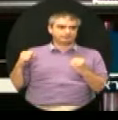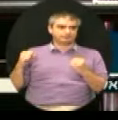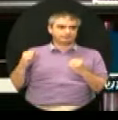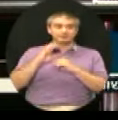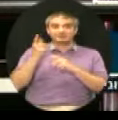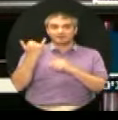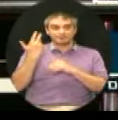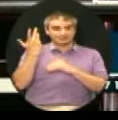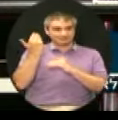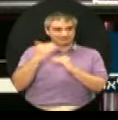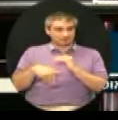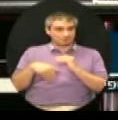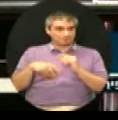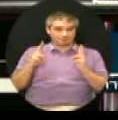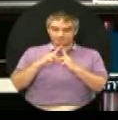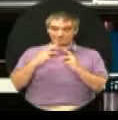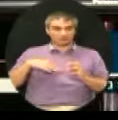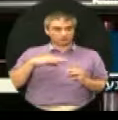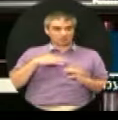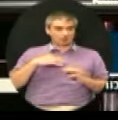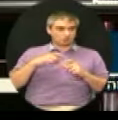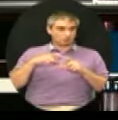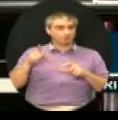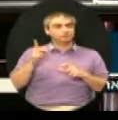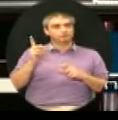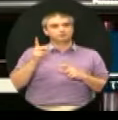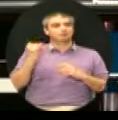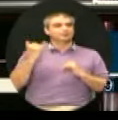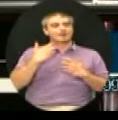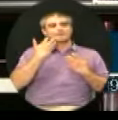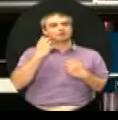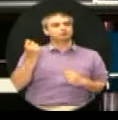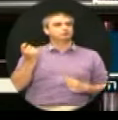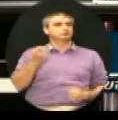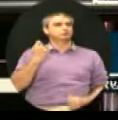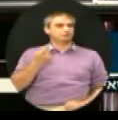וכל סיום של פרלמנט כזה, העבירו את פרשת השבוע.